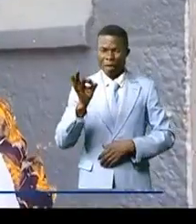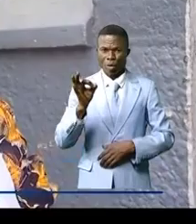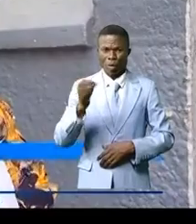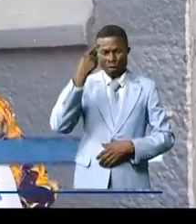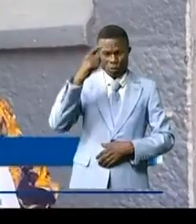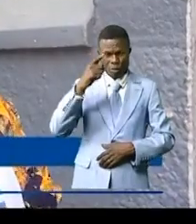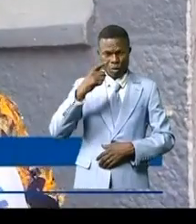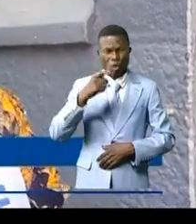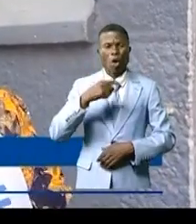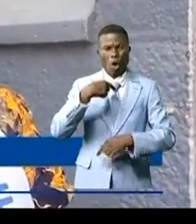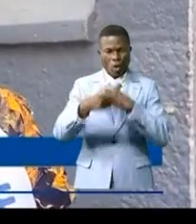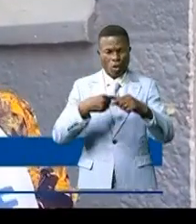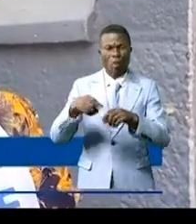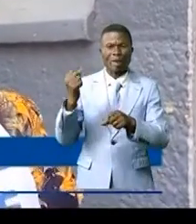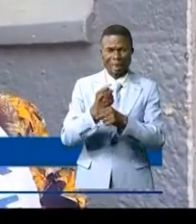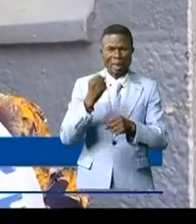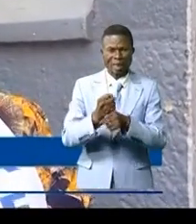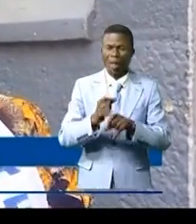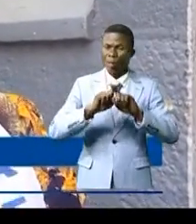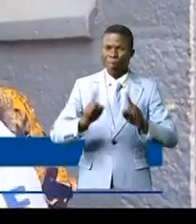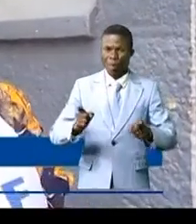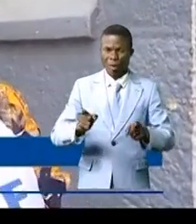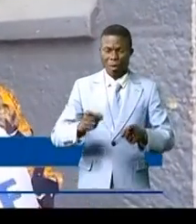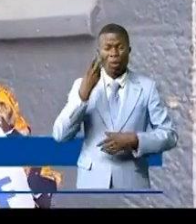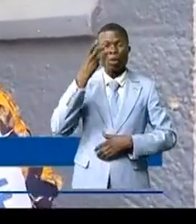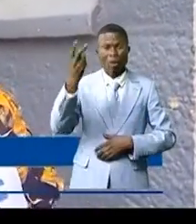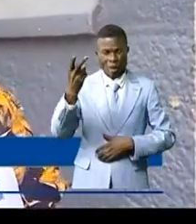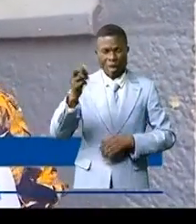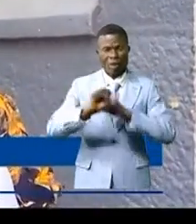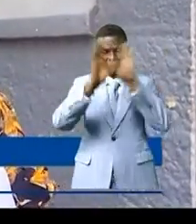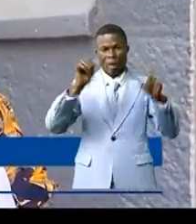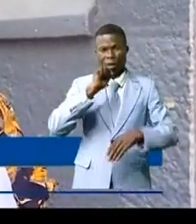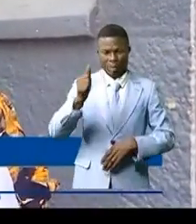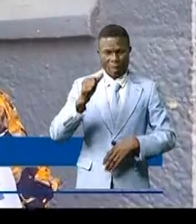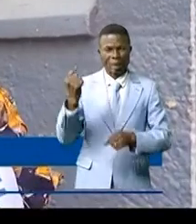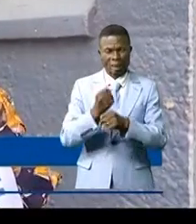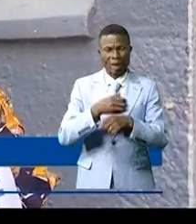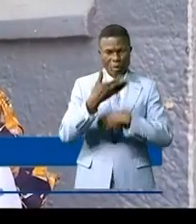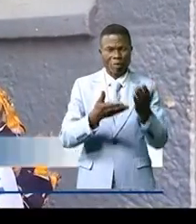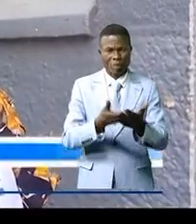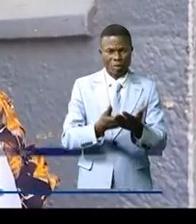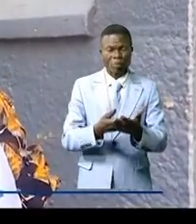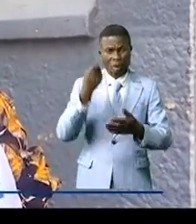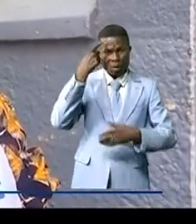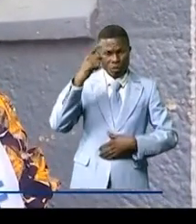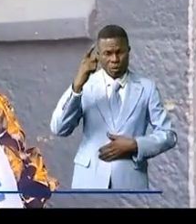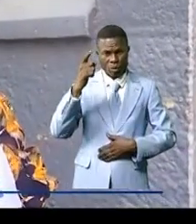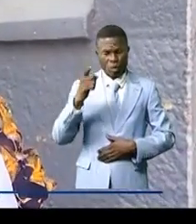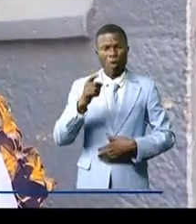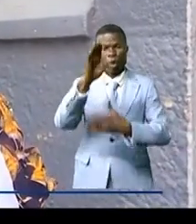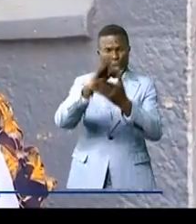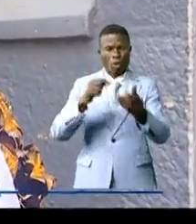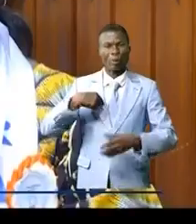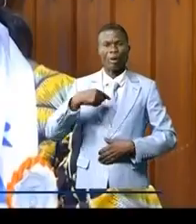ou qui font déjà des activités mais n'ont pas une vision bien éclairée dans leurs activités, de pouvoir emboîter